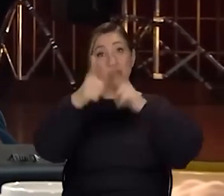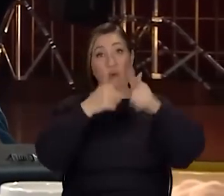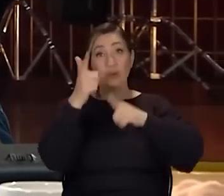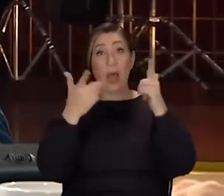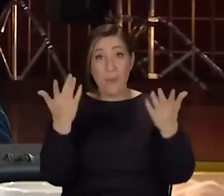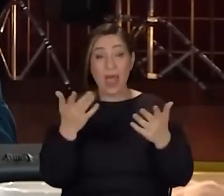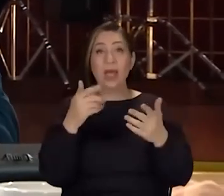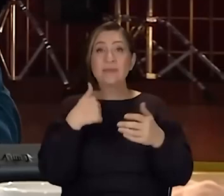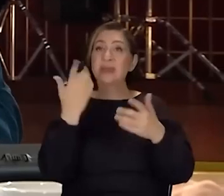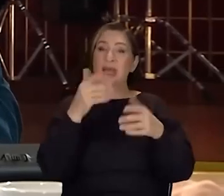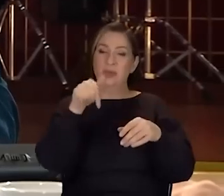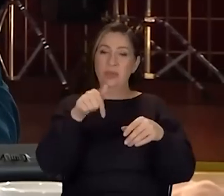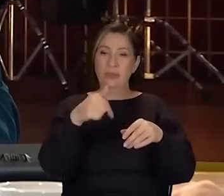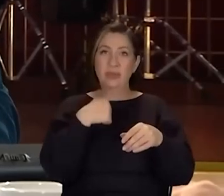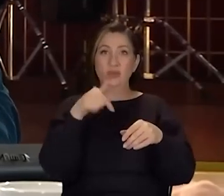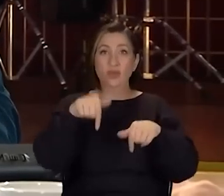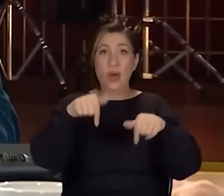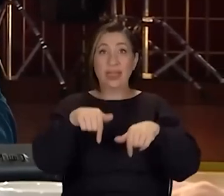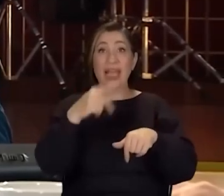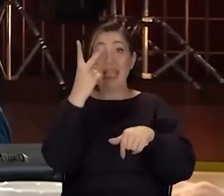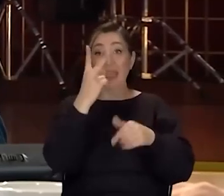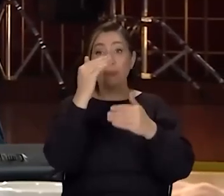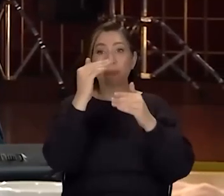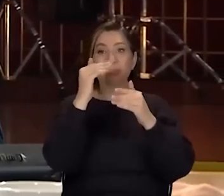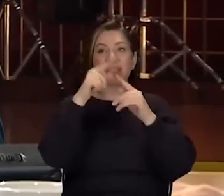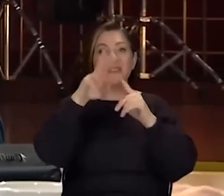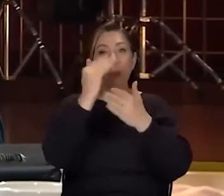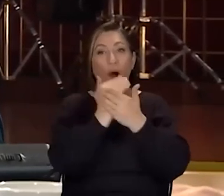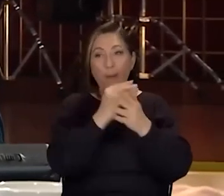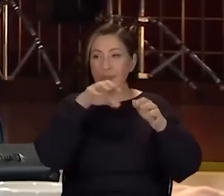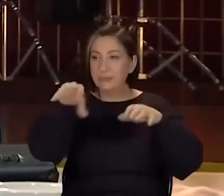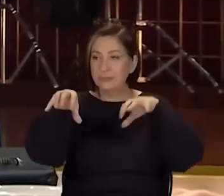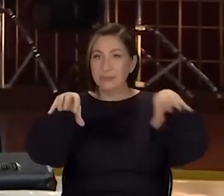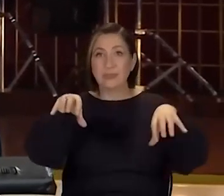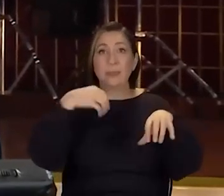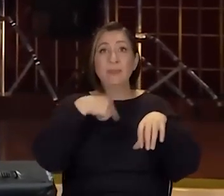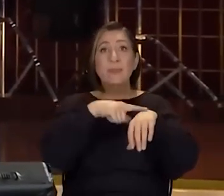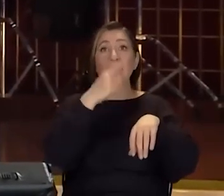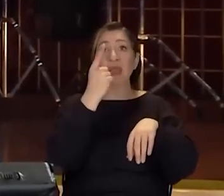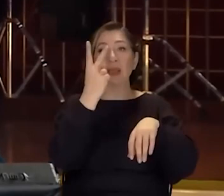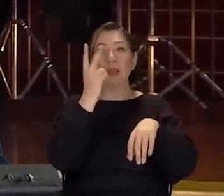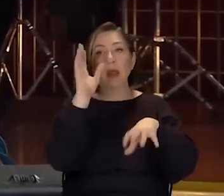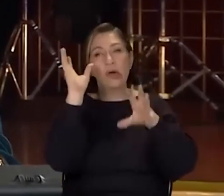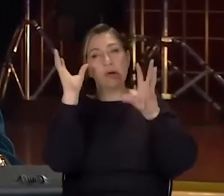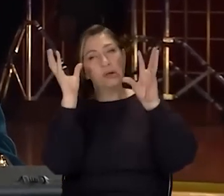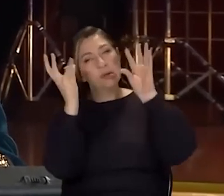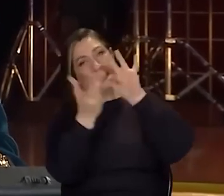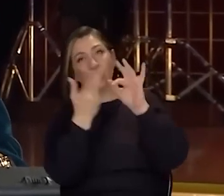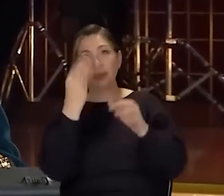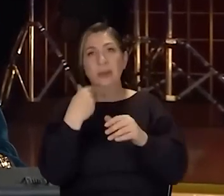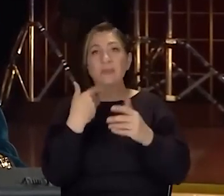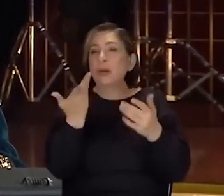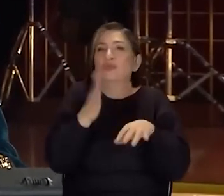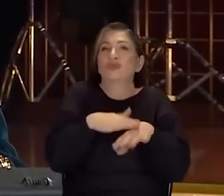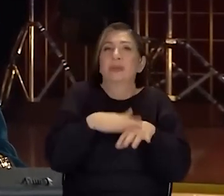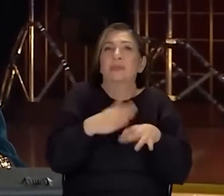çekiyoruz ama şimdi biz mesela biz şu anda iki tane program çekiyoruz. Ben 1'de 2'de filan manyağa döndüreceğim kendimi.